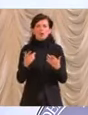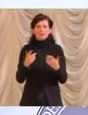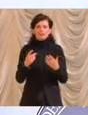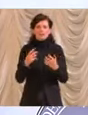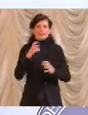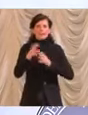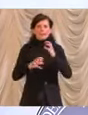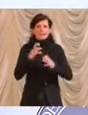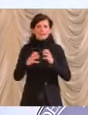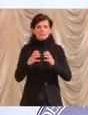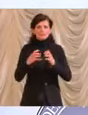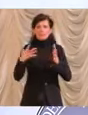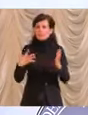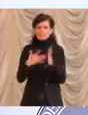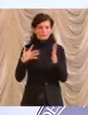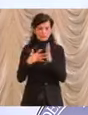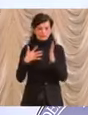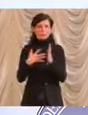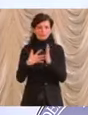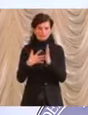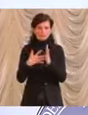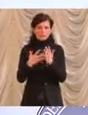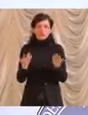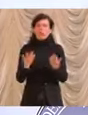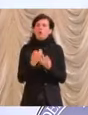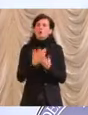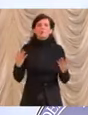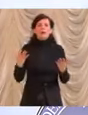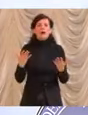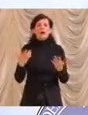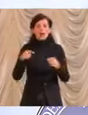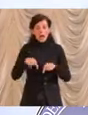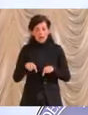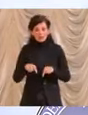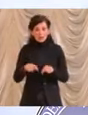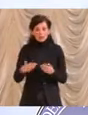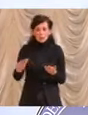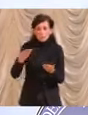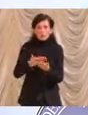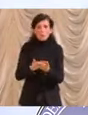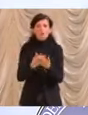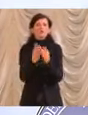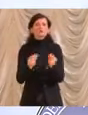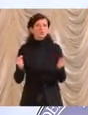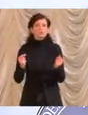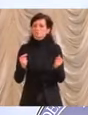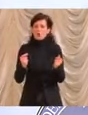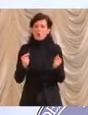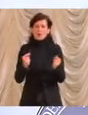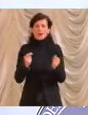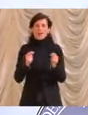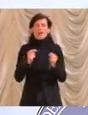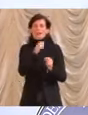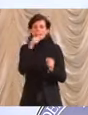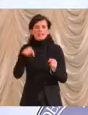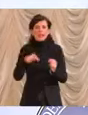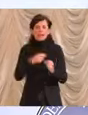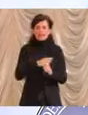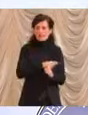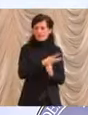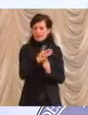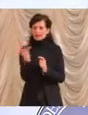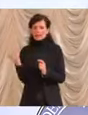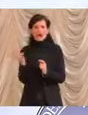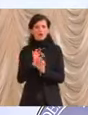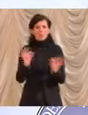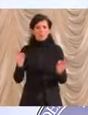chiaro che non c'è una proposta, non ci può essere una soluzione. Ci deve essere un ventaglio di soluzioni, ma un